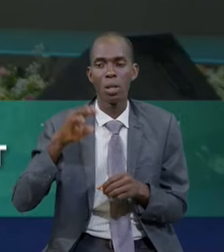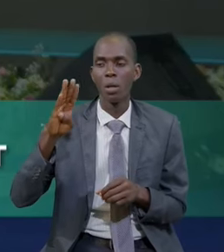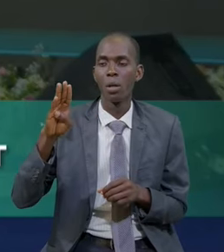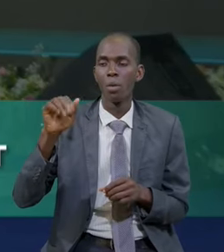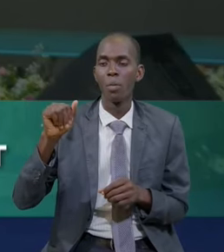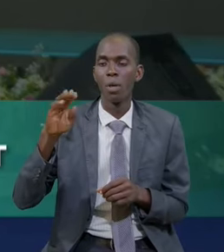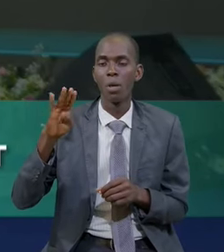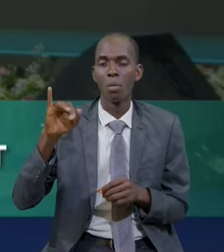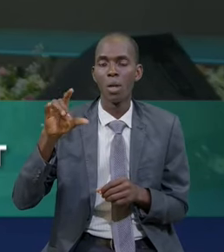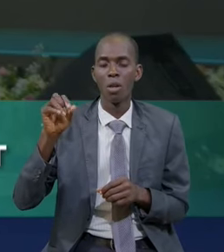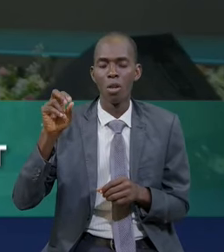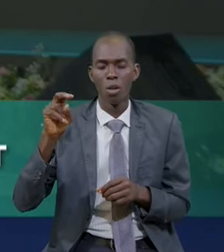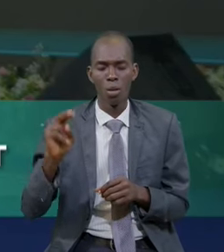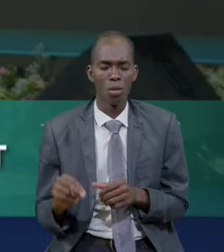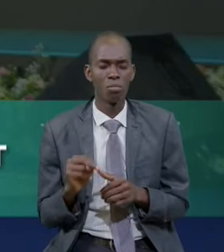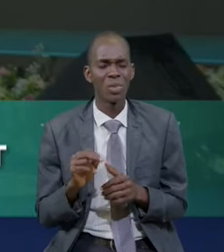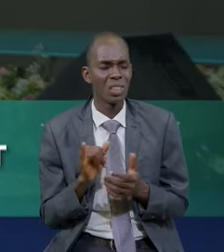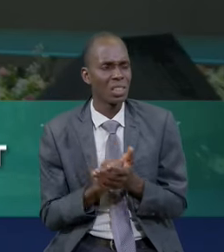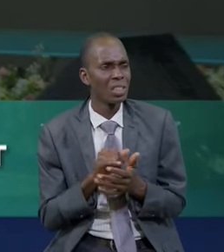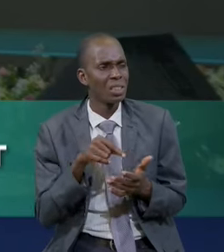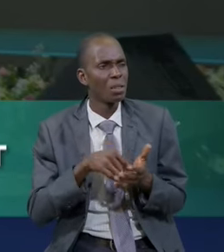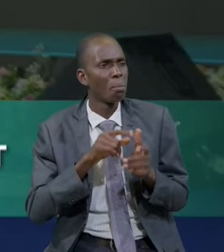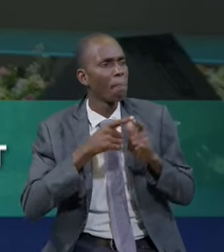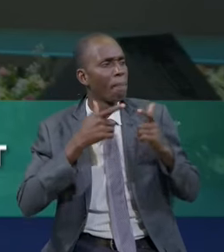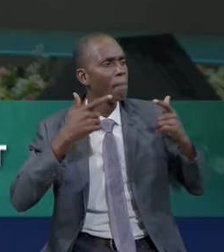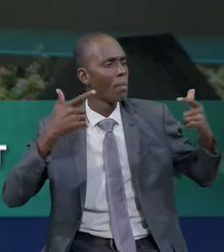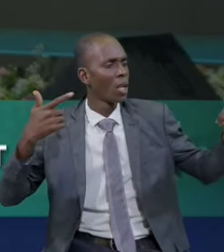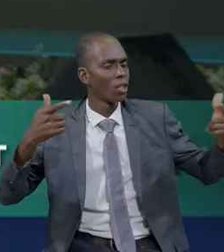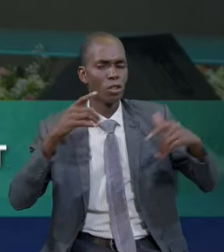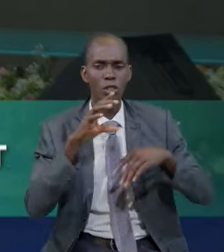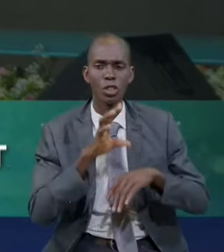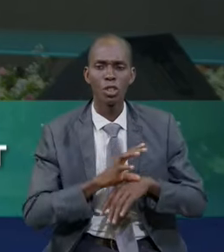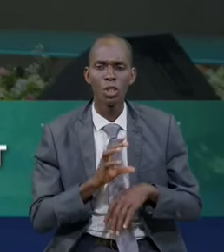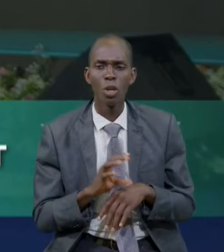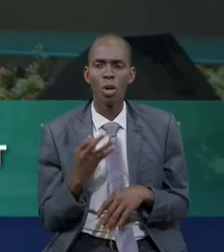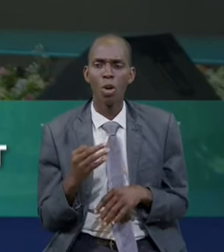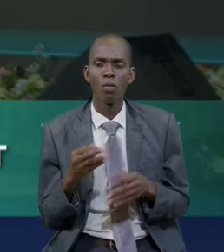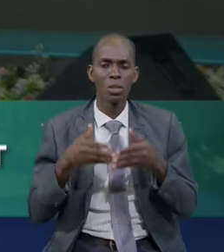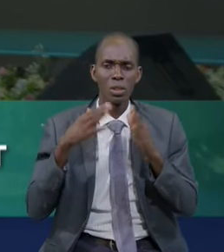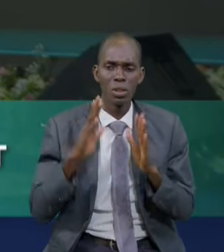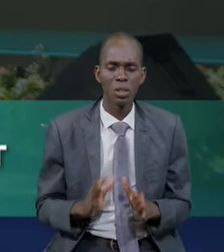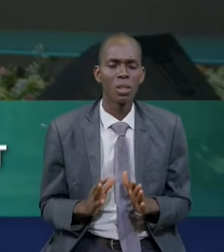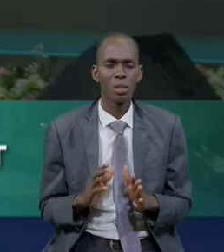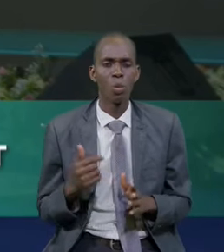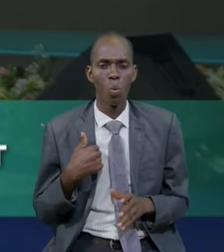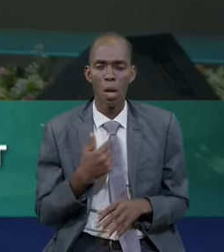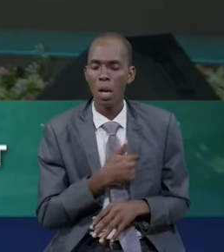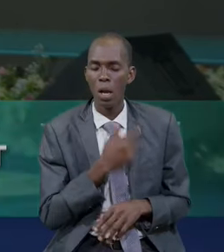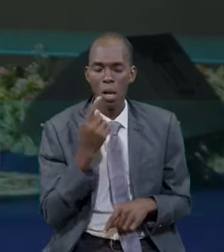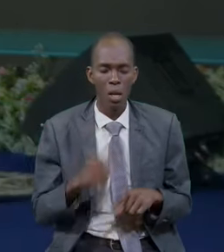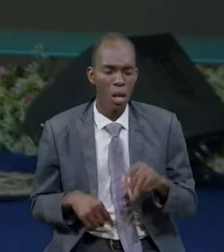dans cette grande église de ministres, de bergers, de dirigeants, nous n'arrivons pas à trouver